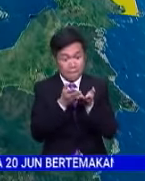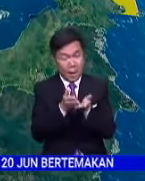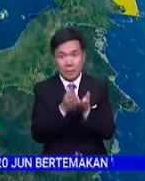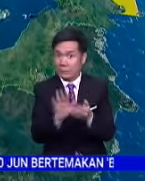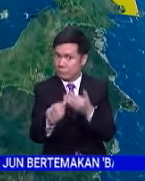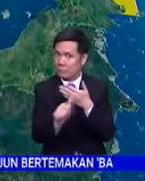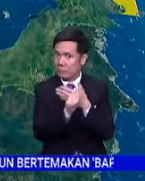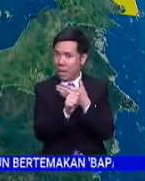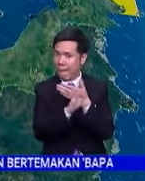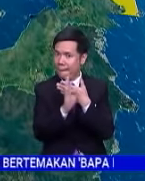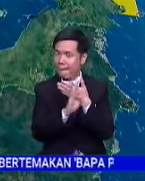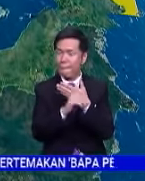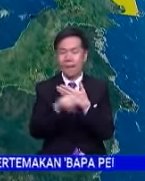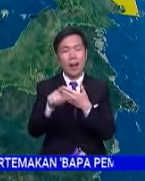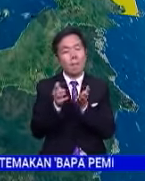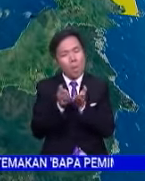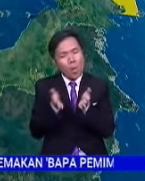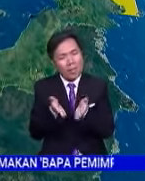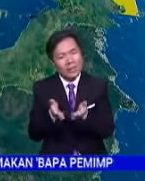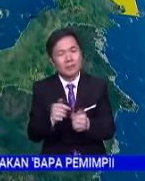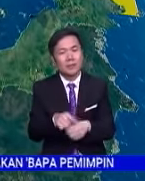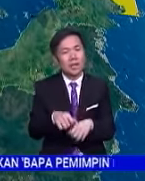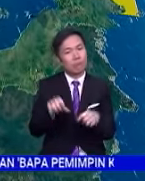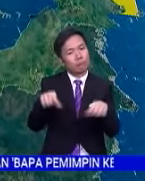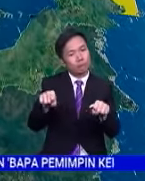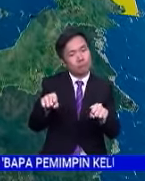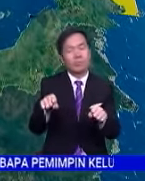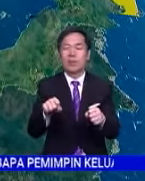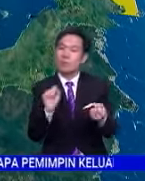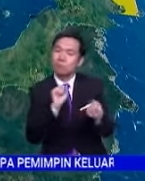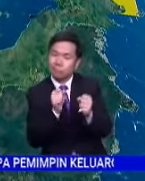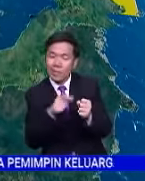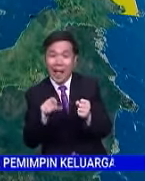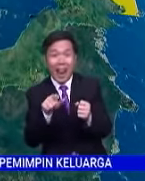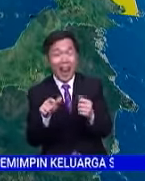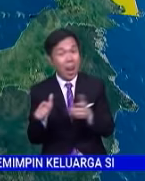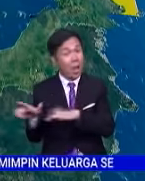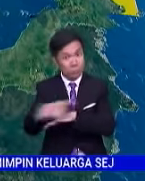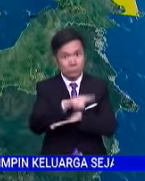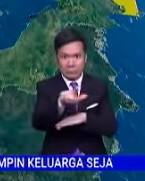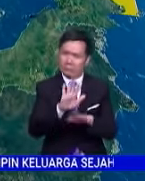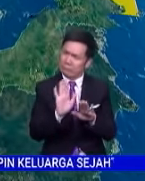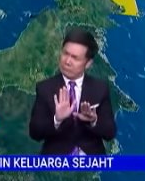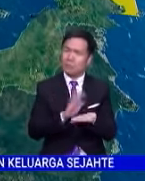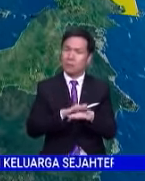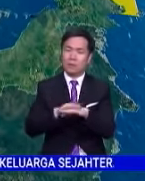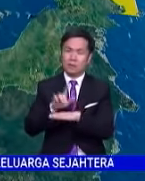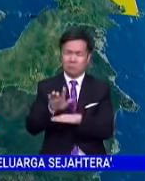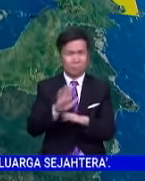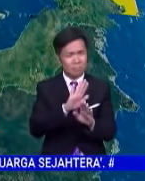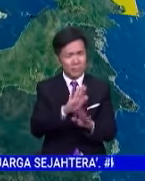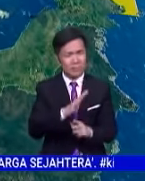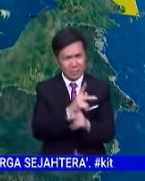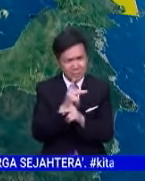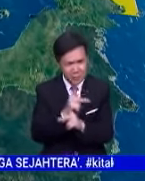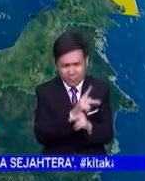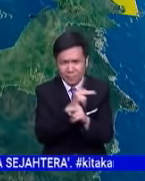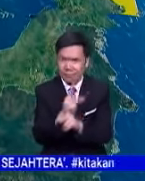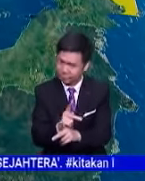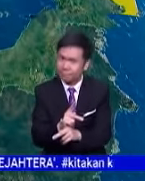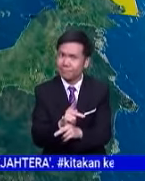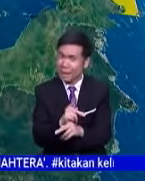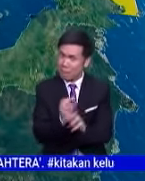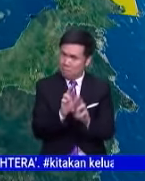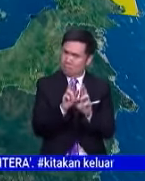perkapalan termasuklah perairan, bot-bot kecil, rekreasi laut dan juga sukan laut. Kami menasihatkan orang awam di luar sana agar sentiasa berwaspada dan